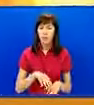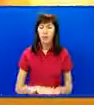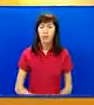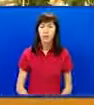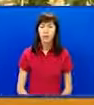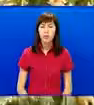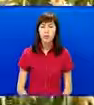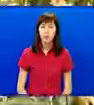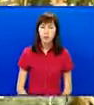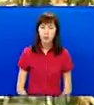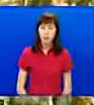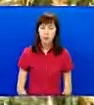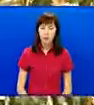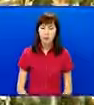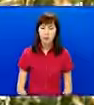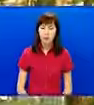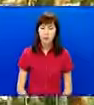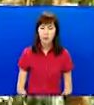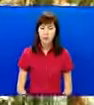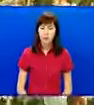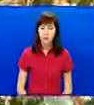Баглам Байзахов, Мухан Муратулла, Оңтүстік Ақпарат.